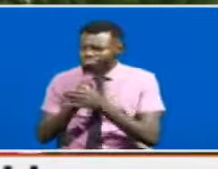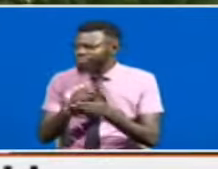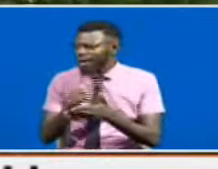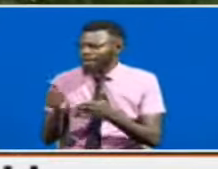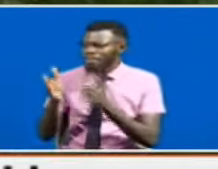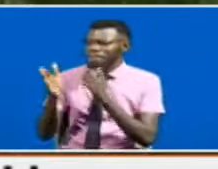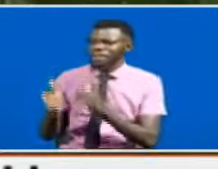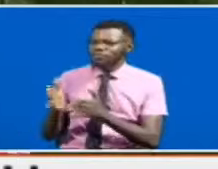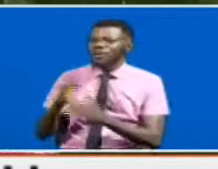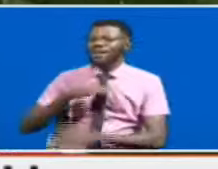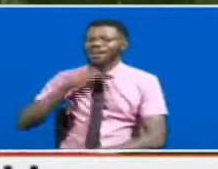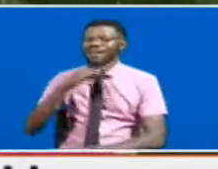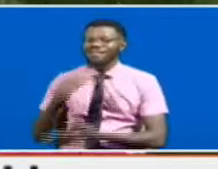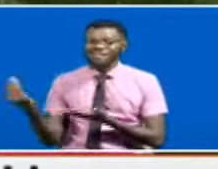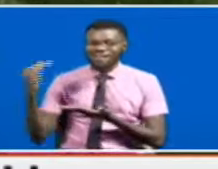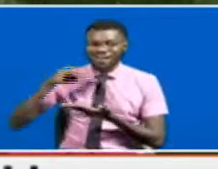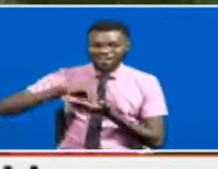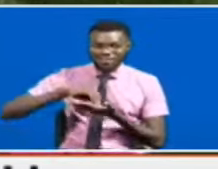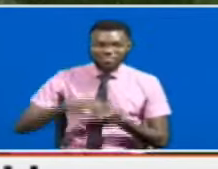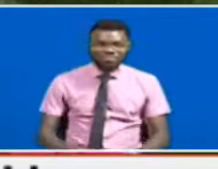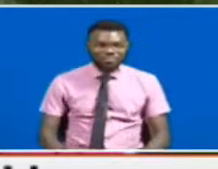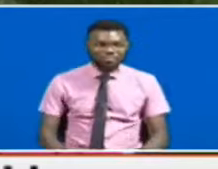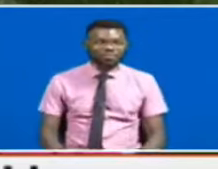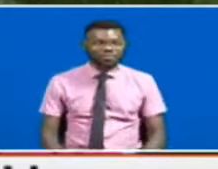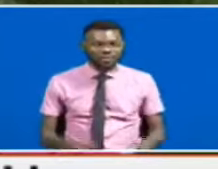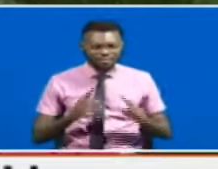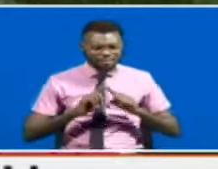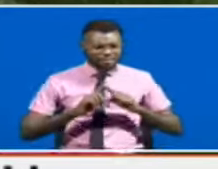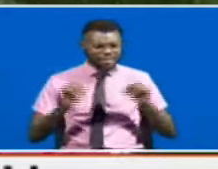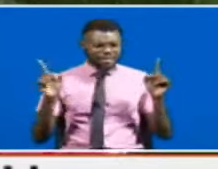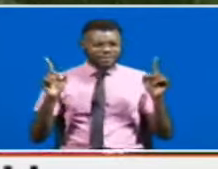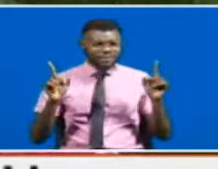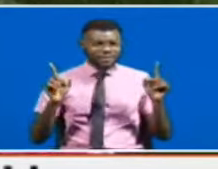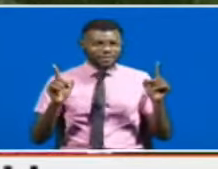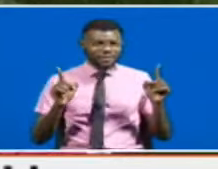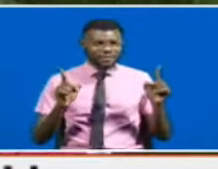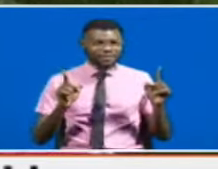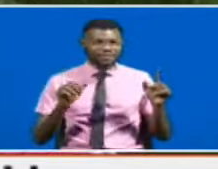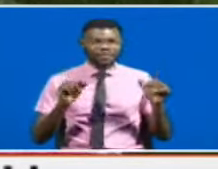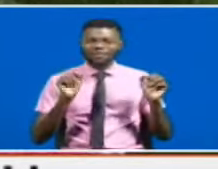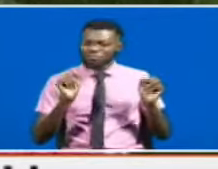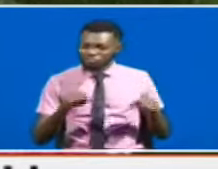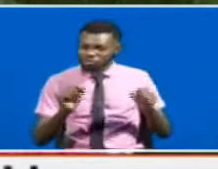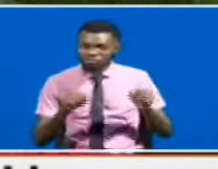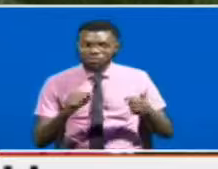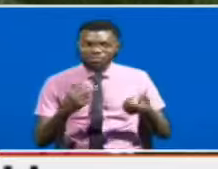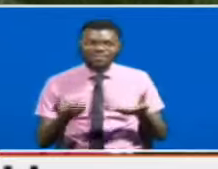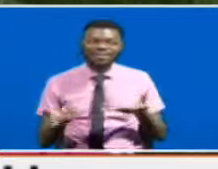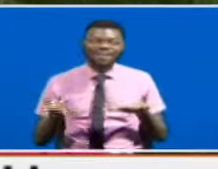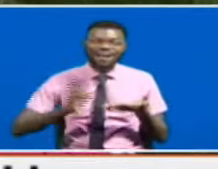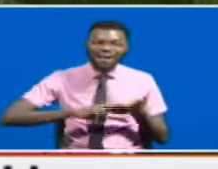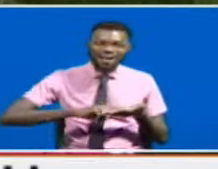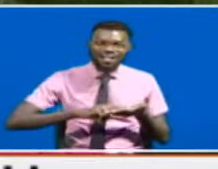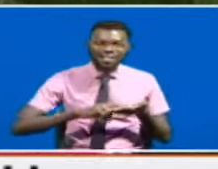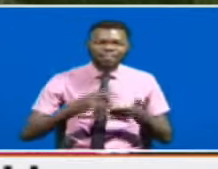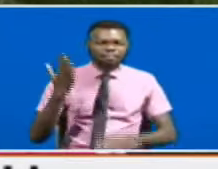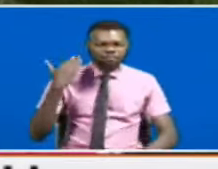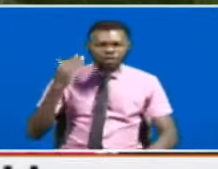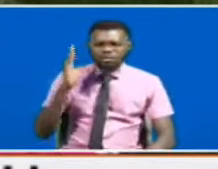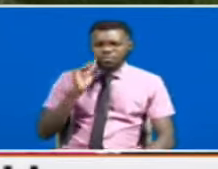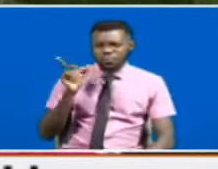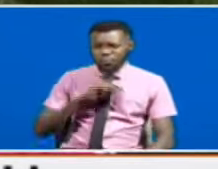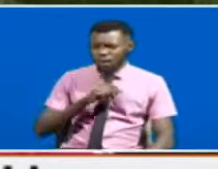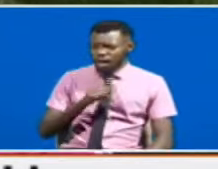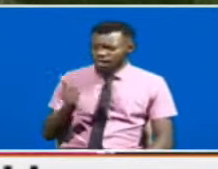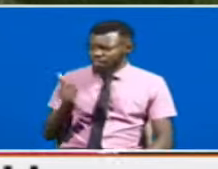kaa hata unaweza uzia mtu mwingine. Lakini kwa hiyo tu period lazima ataua mtu mwingine, na imeifanyika. Kuna ng'ombe ameua